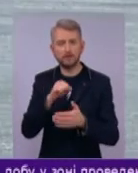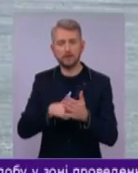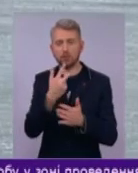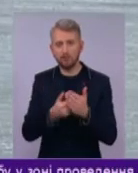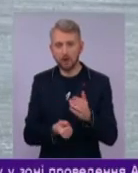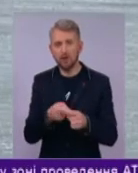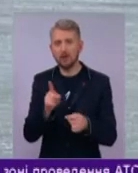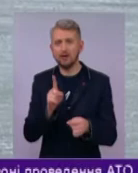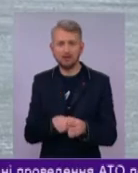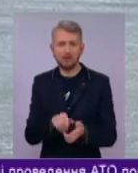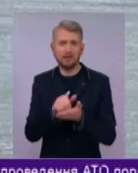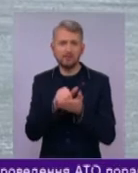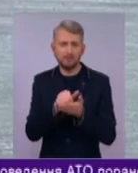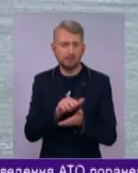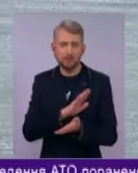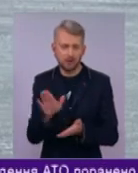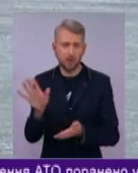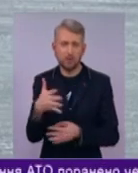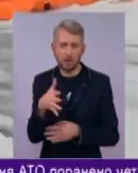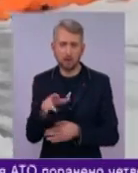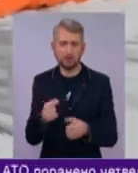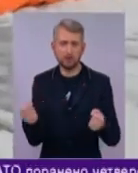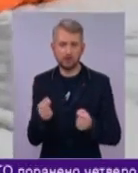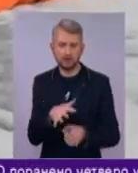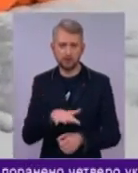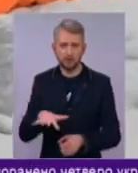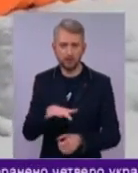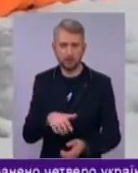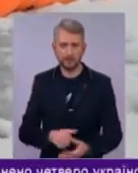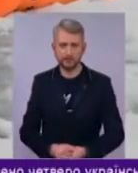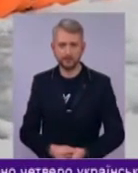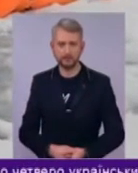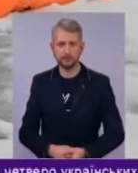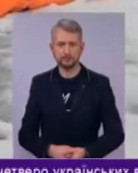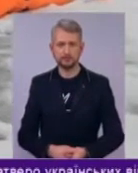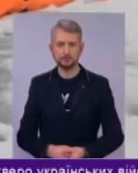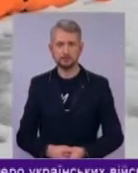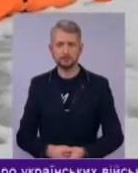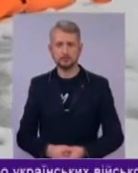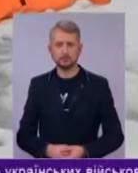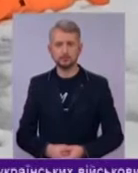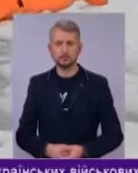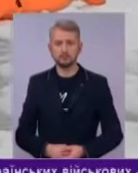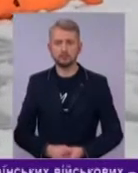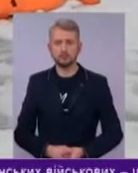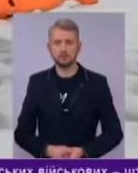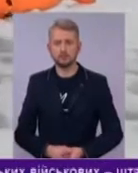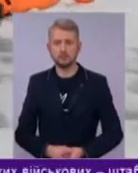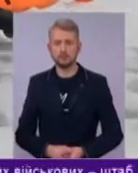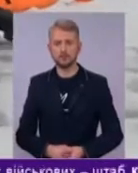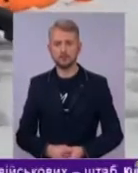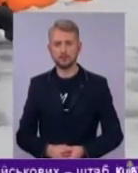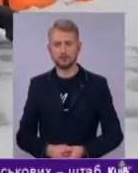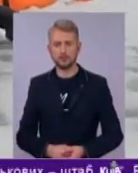– це відмовитися від прогулянок по замерзлій водоймі. Аліна Матвійчук, Олексій Баган, телеканал Київ.